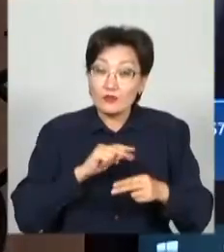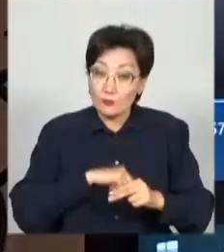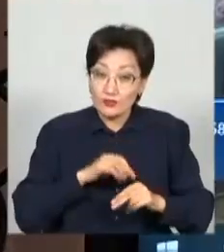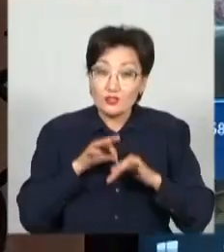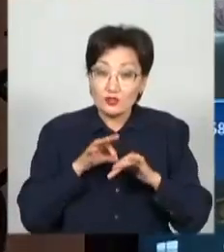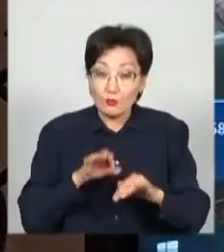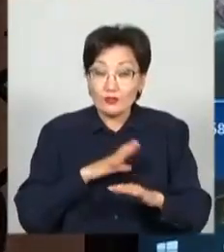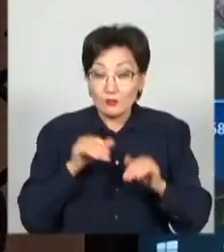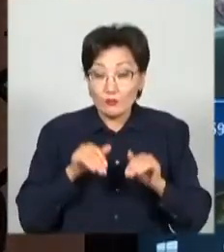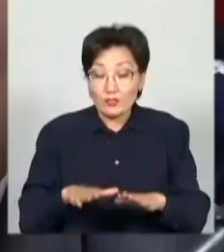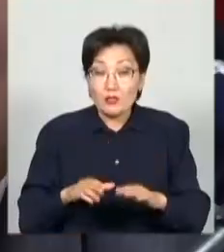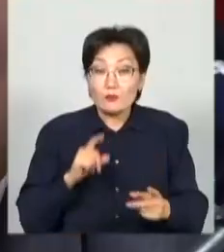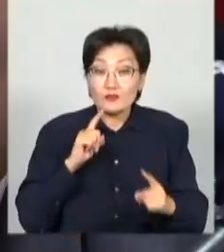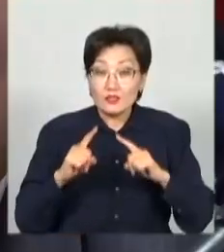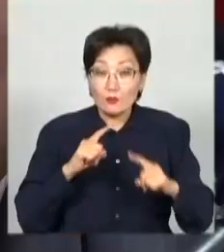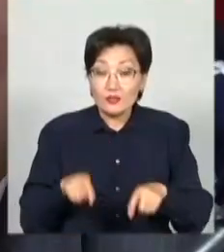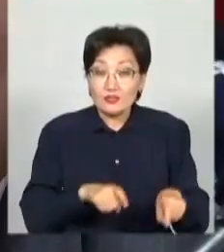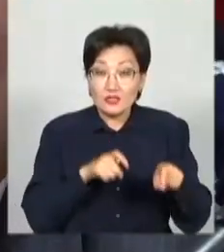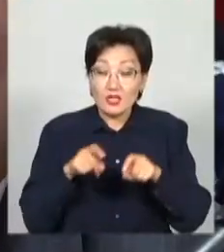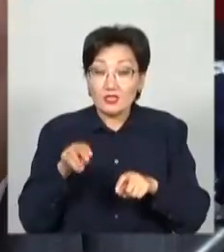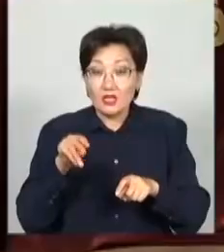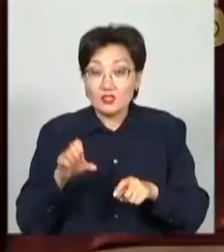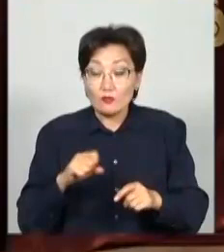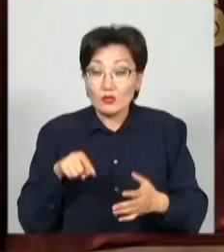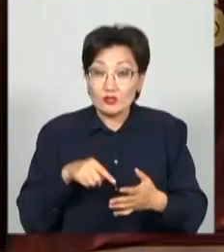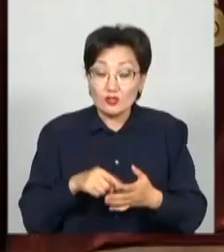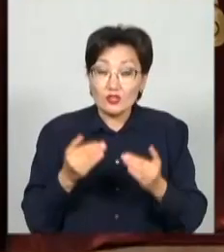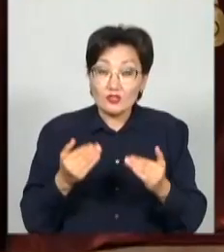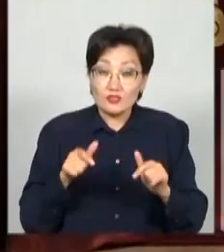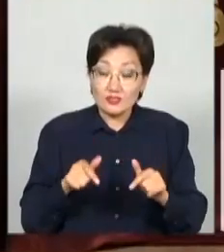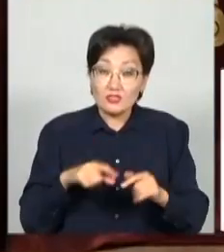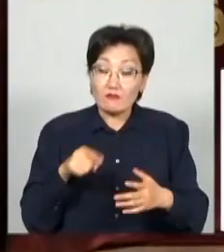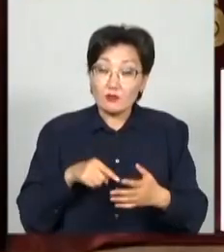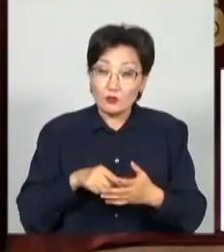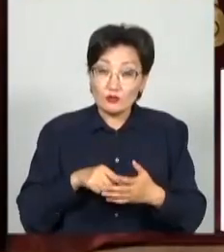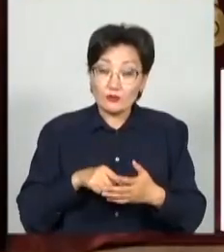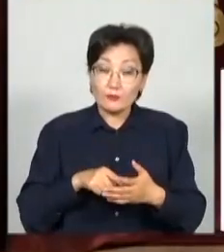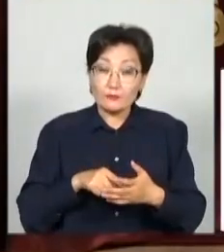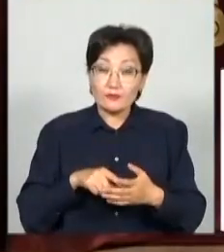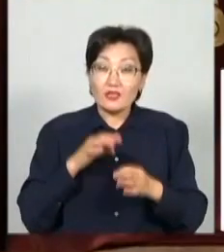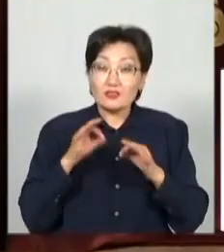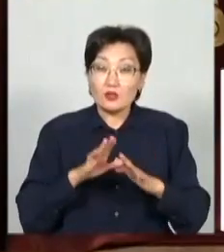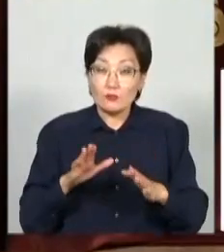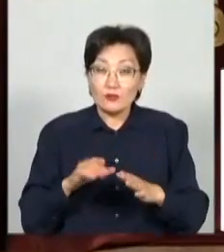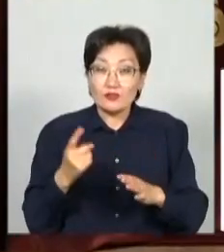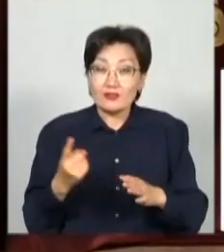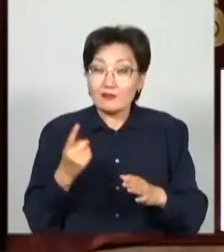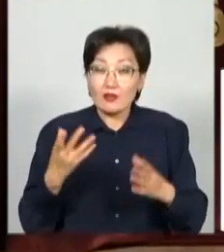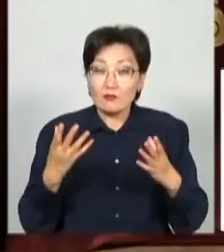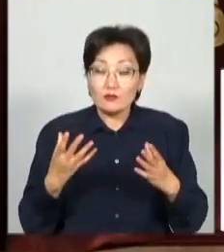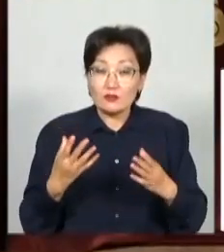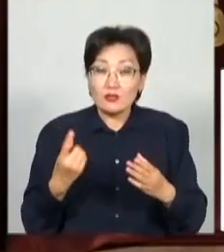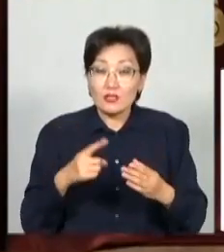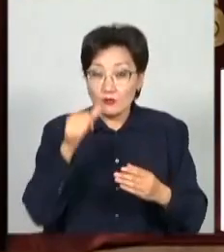В феврале было совещание по вопросу перевода дачного массива в город. Здесь вопрос, не скажу, что ни одного дня, ни